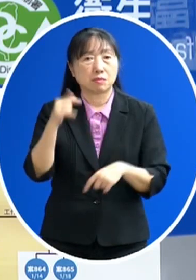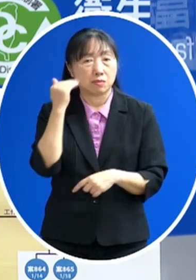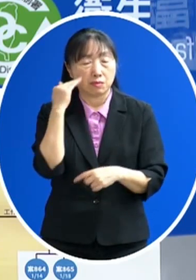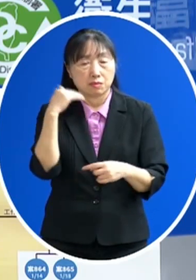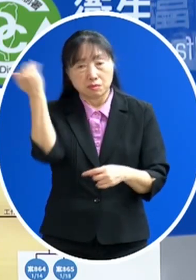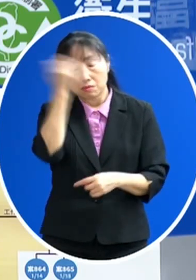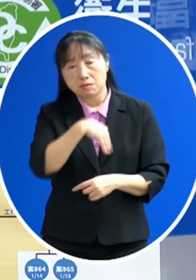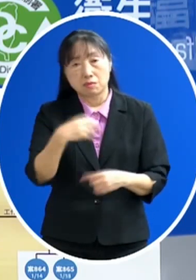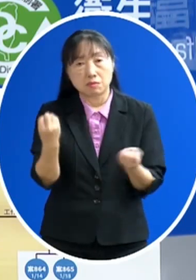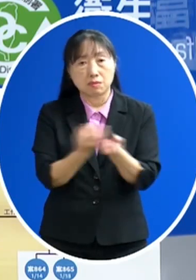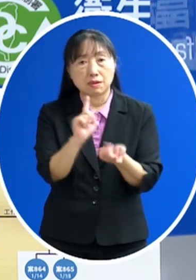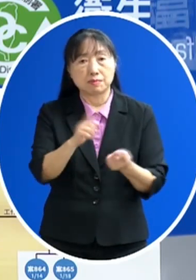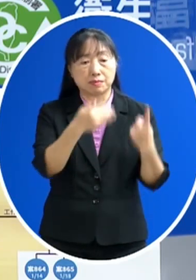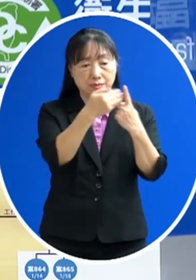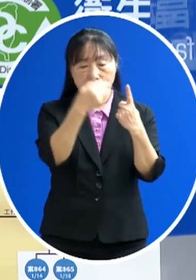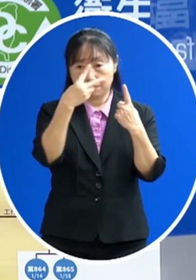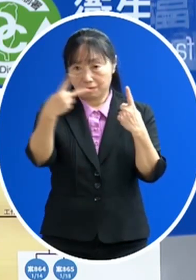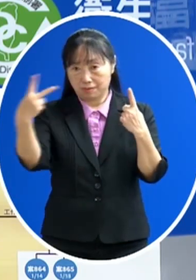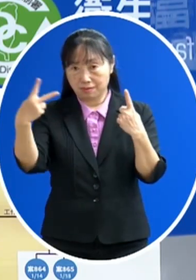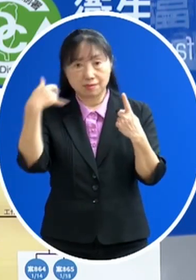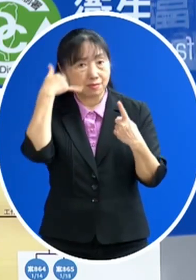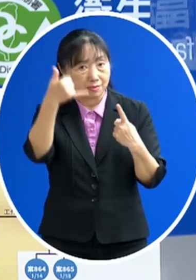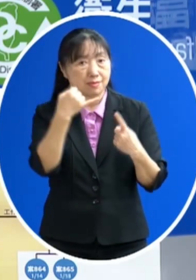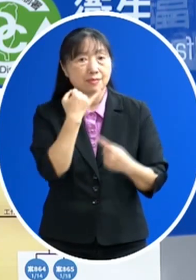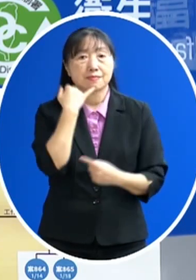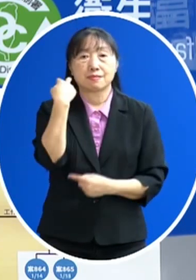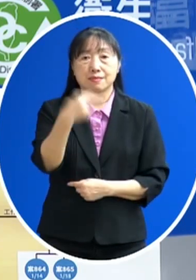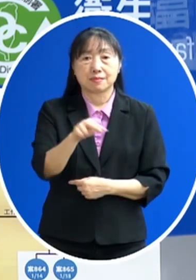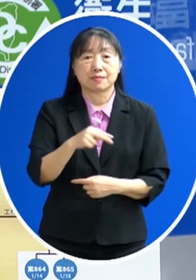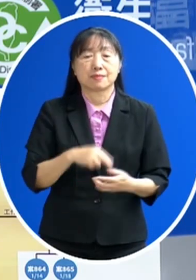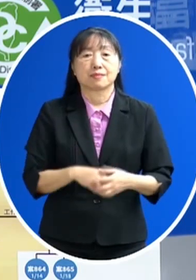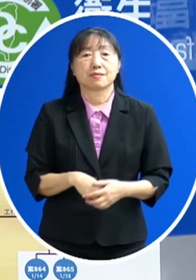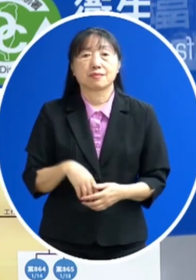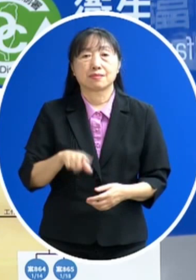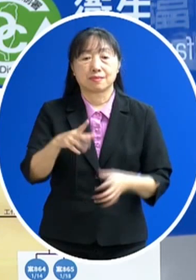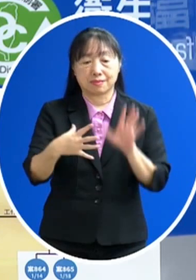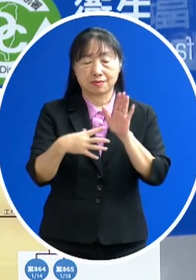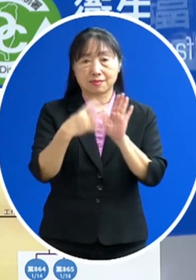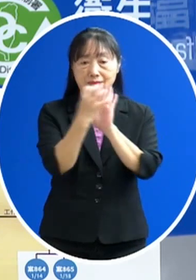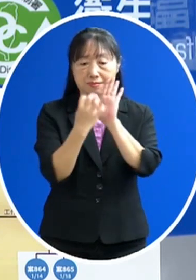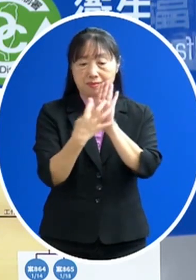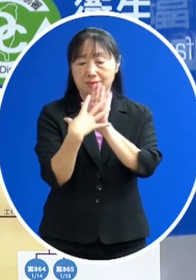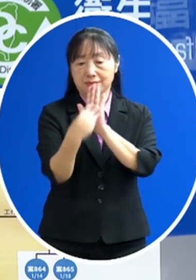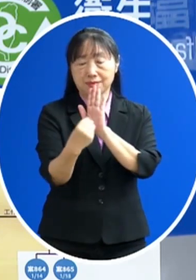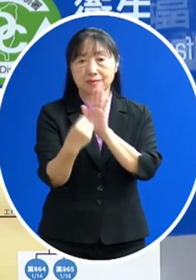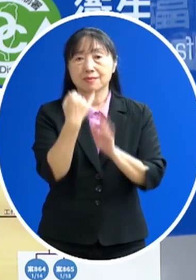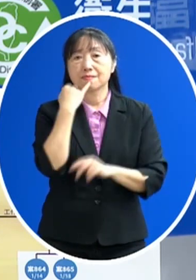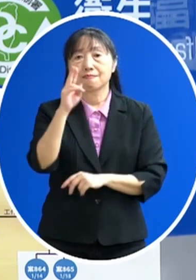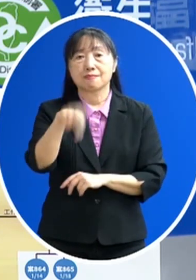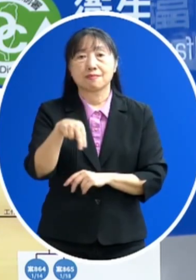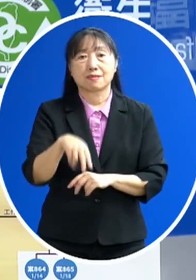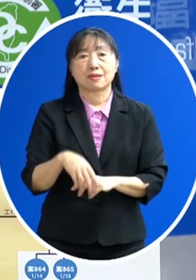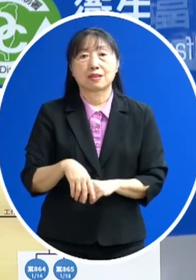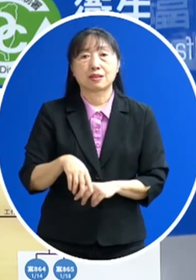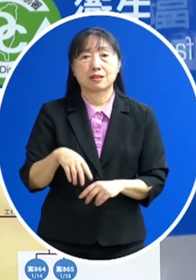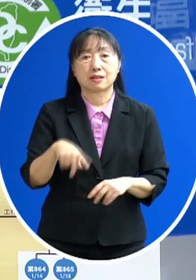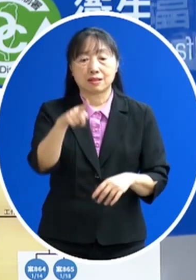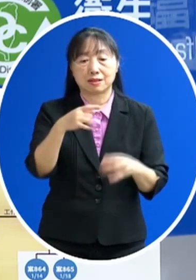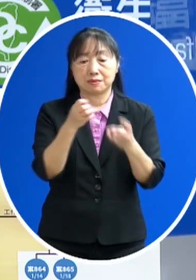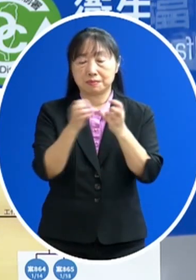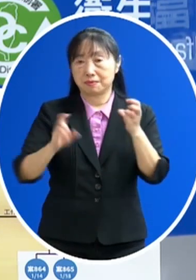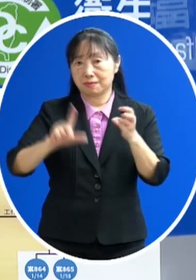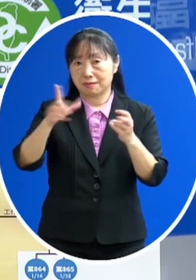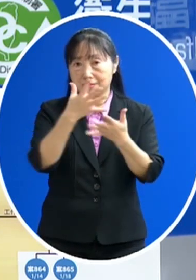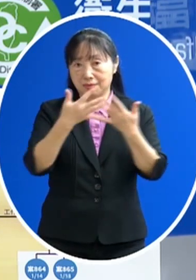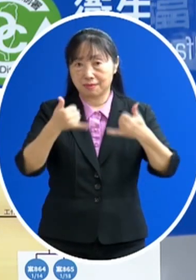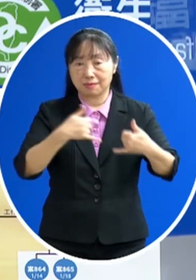了1922可以来使用之外，那也可以扫描这样的 QR code， 让线上的医师帮你